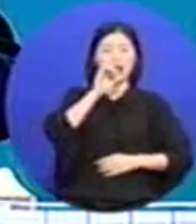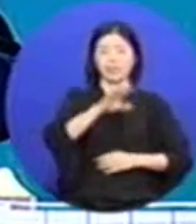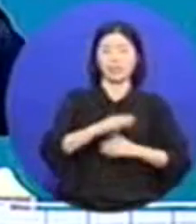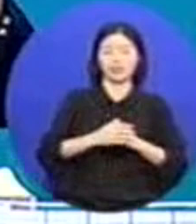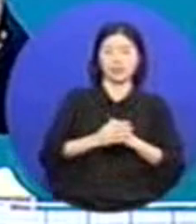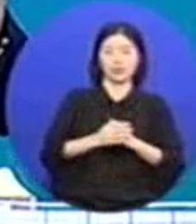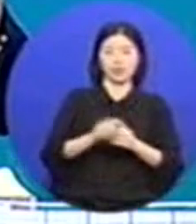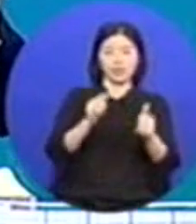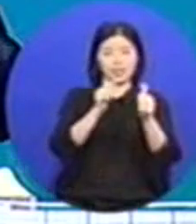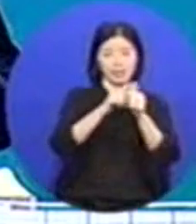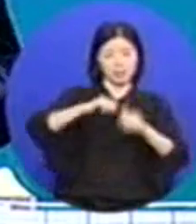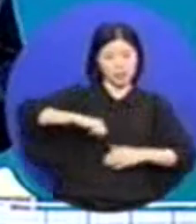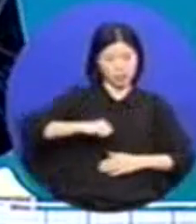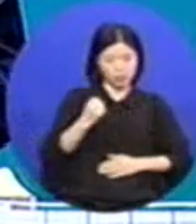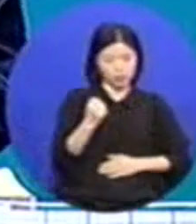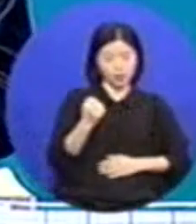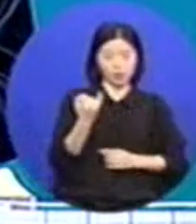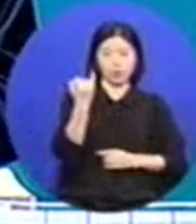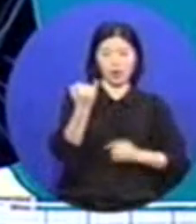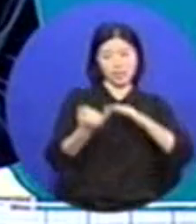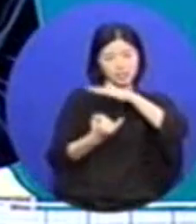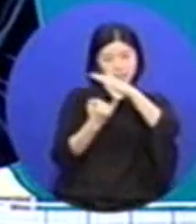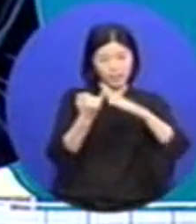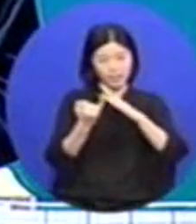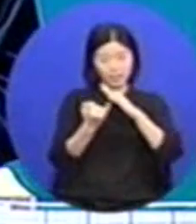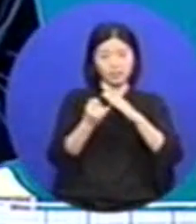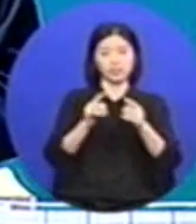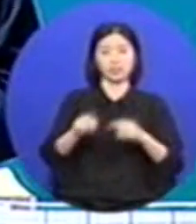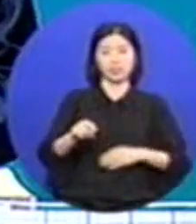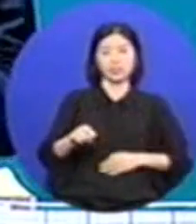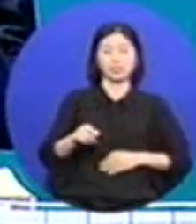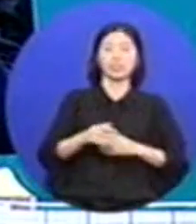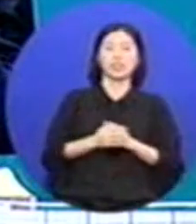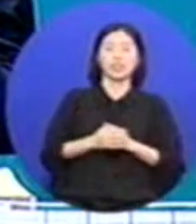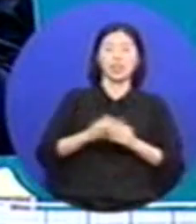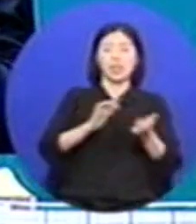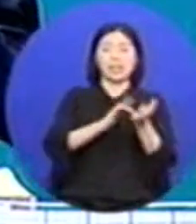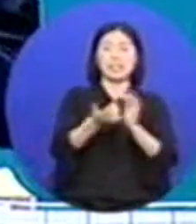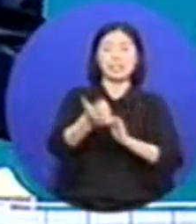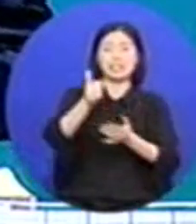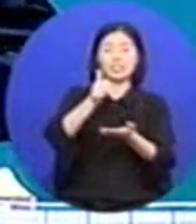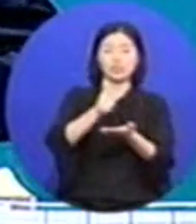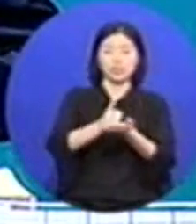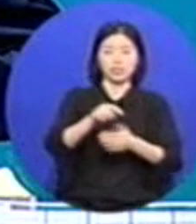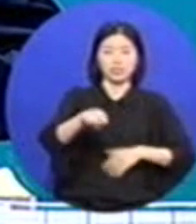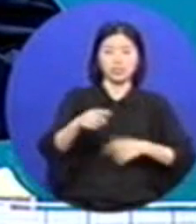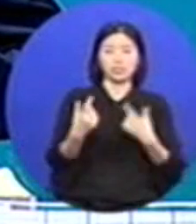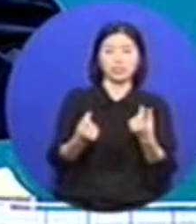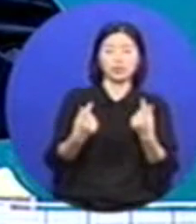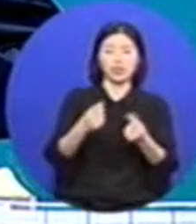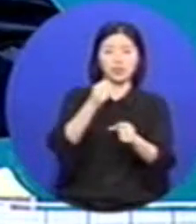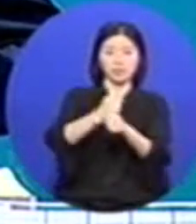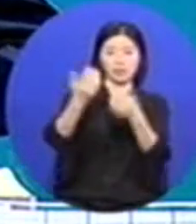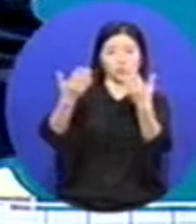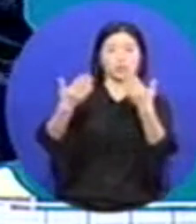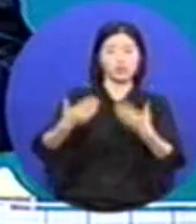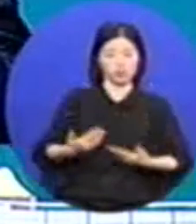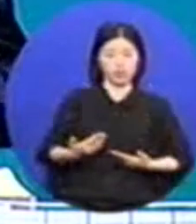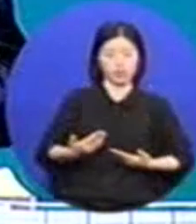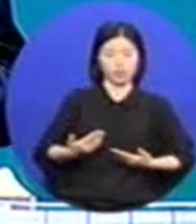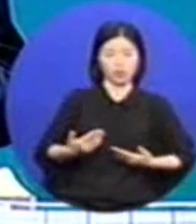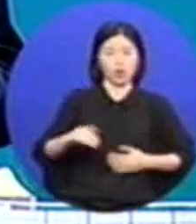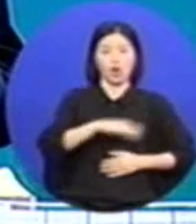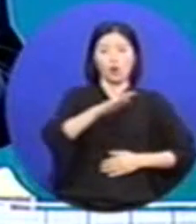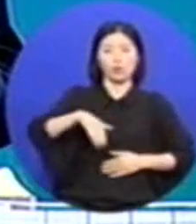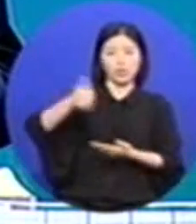남편에게 순종하고 아내를 사랑하는 것이 예수님께서 그렇게 해 주시겠다는 이까 우리에게